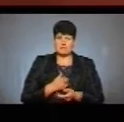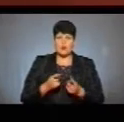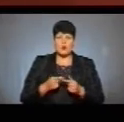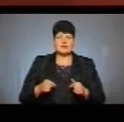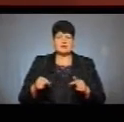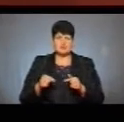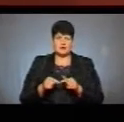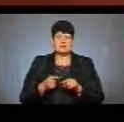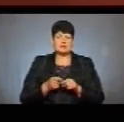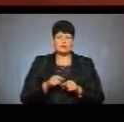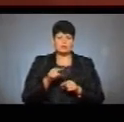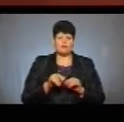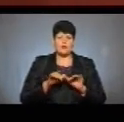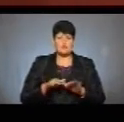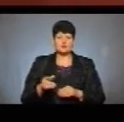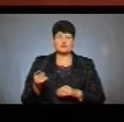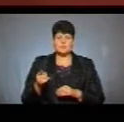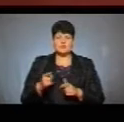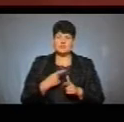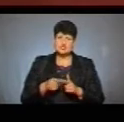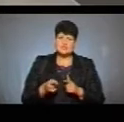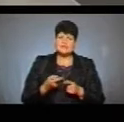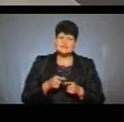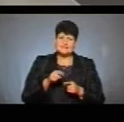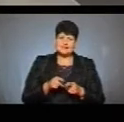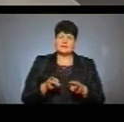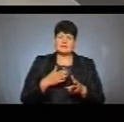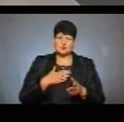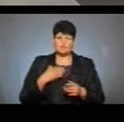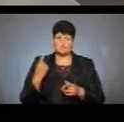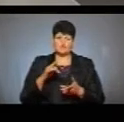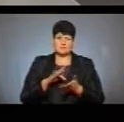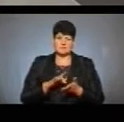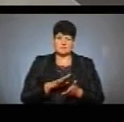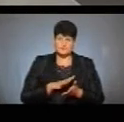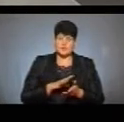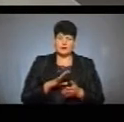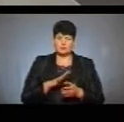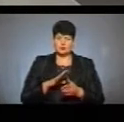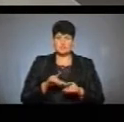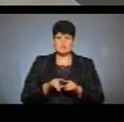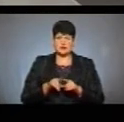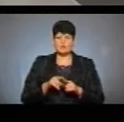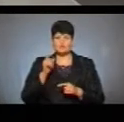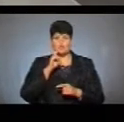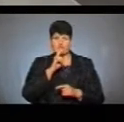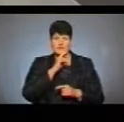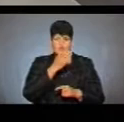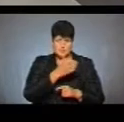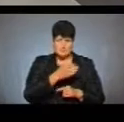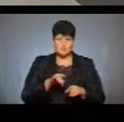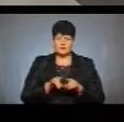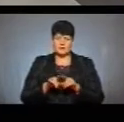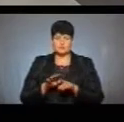організувати таку акцію у Тернополі, і чи це лише в нашому обласному центрі відбулося, тому що були анонси також у Вінниці, подібні